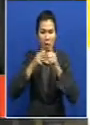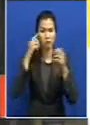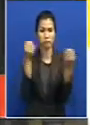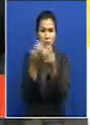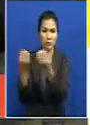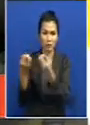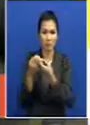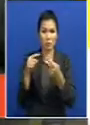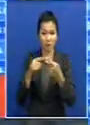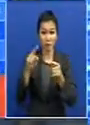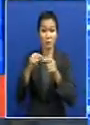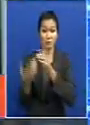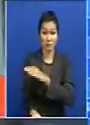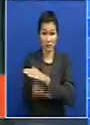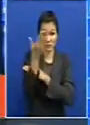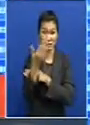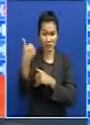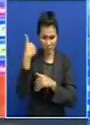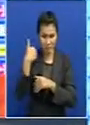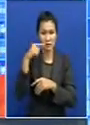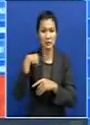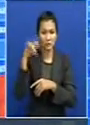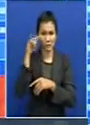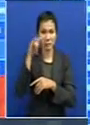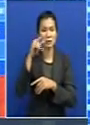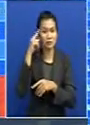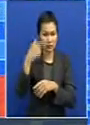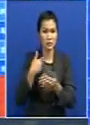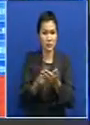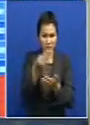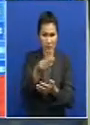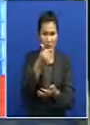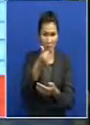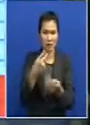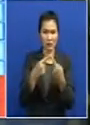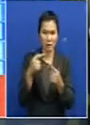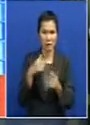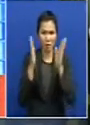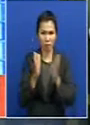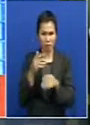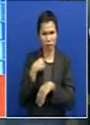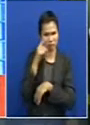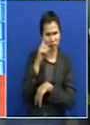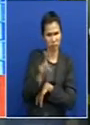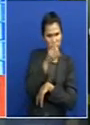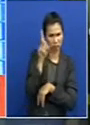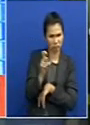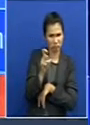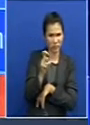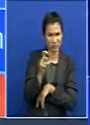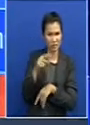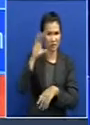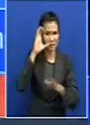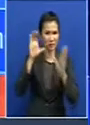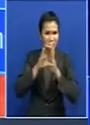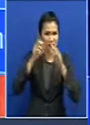ผู้ที่ซื้อตั๋วของนกแอร์ดำเนินได้ตามปกติแต่ก็มีผู้โดยสารสังเกตว่าในจอแส